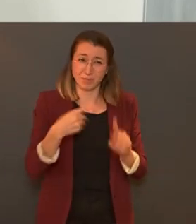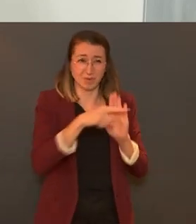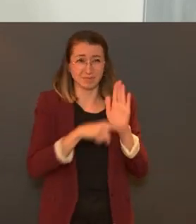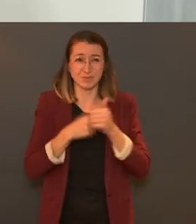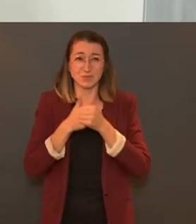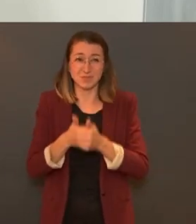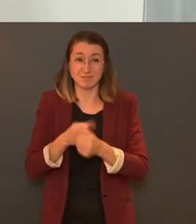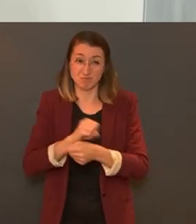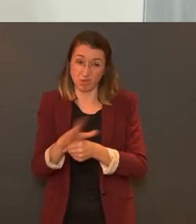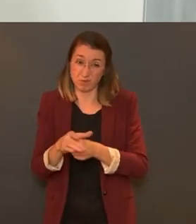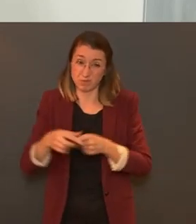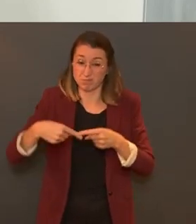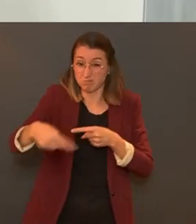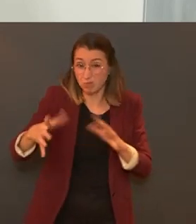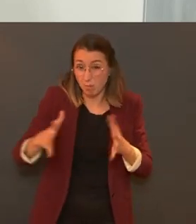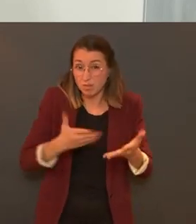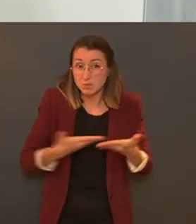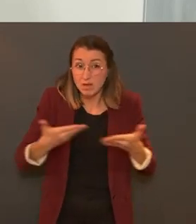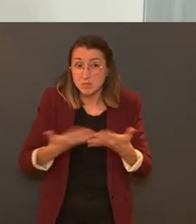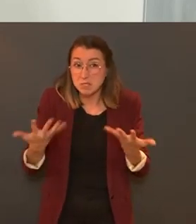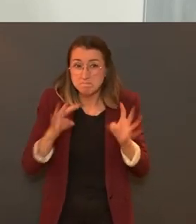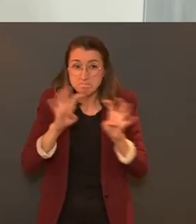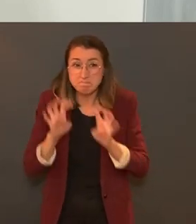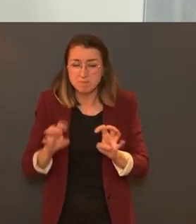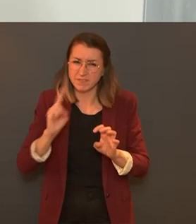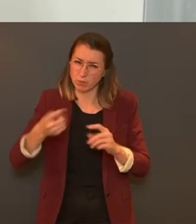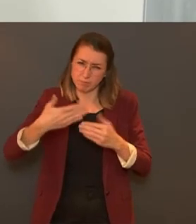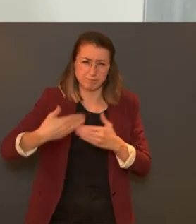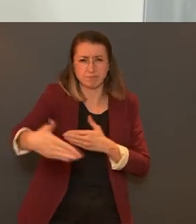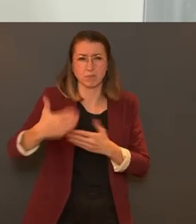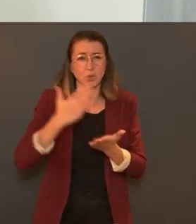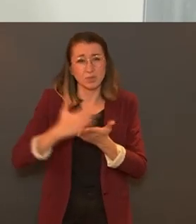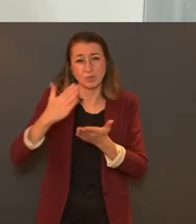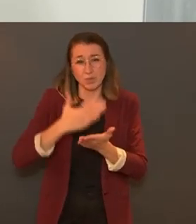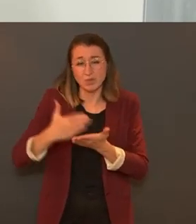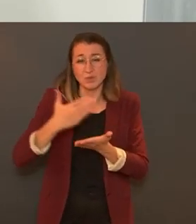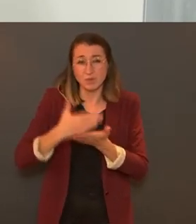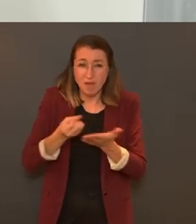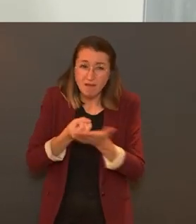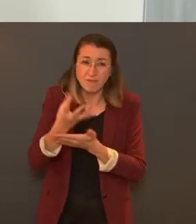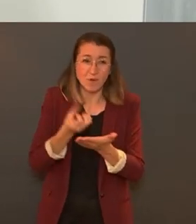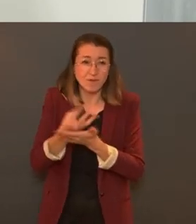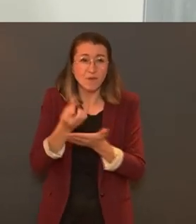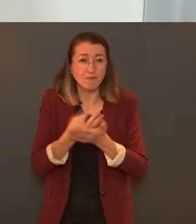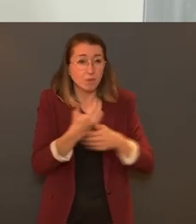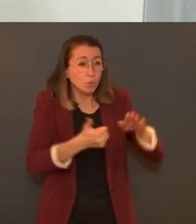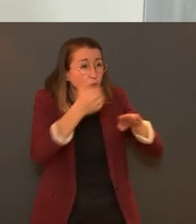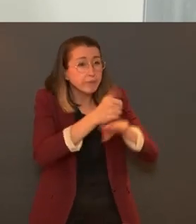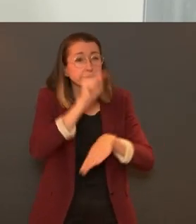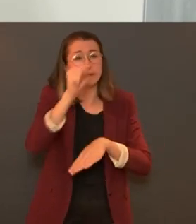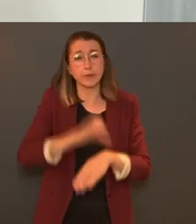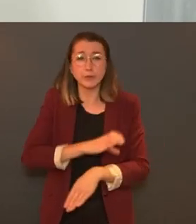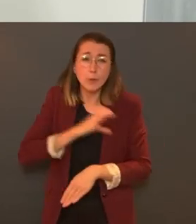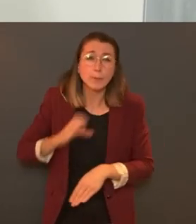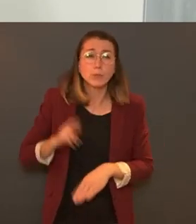rôle essentiel. Les autorités fédérales, régionales, communautaires doivent continuer à investir, voire même à